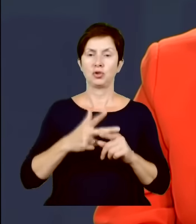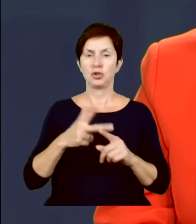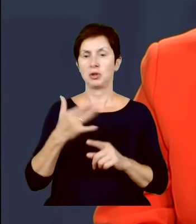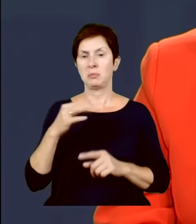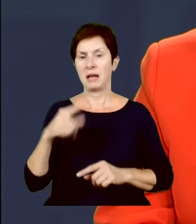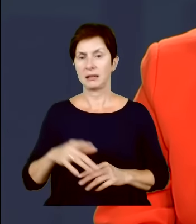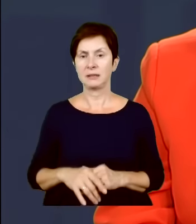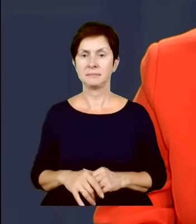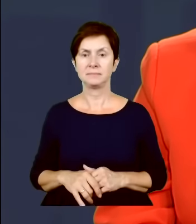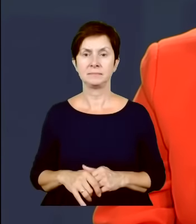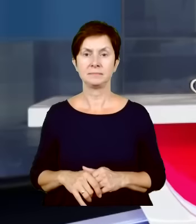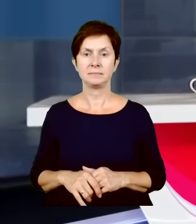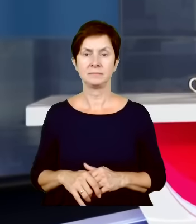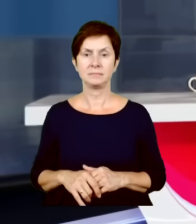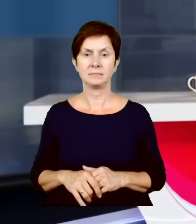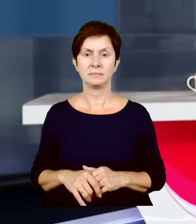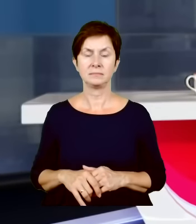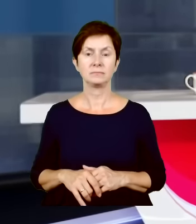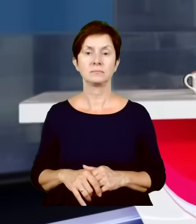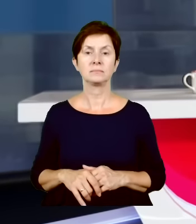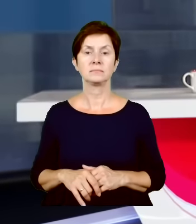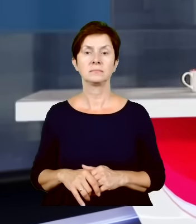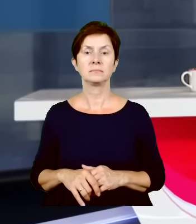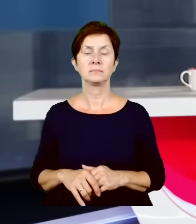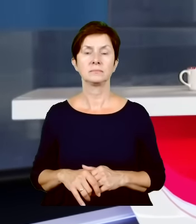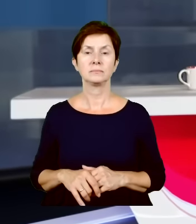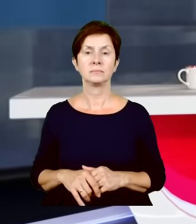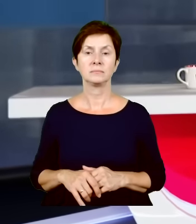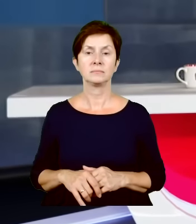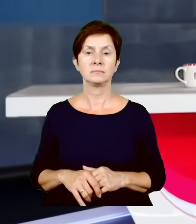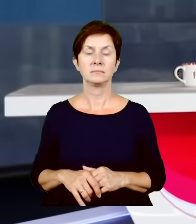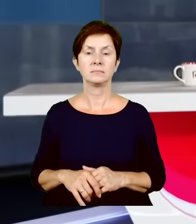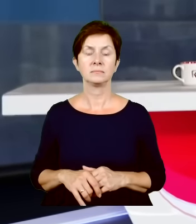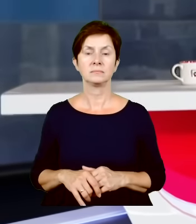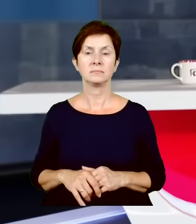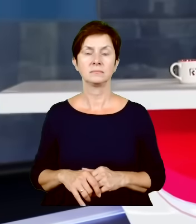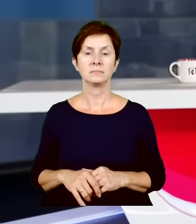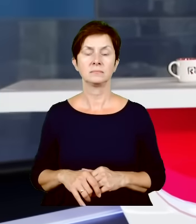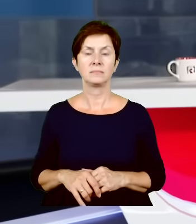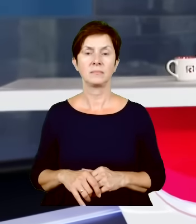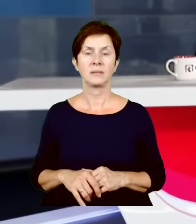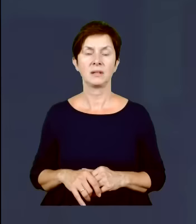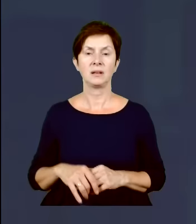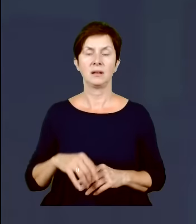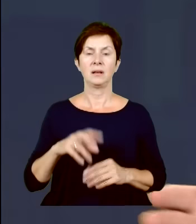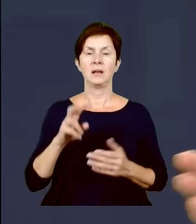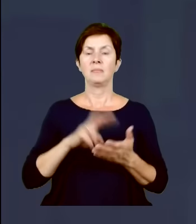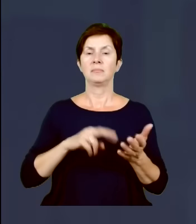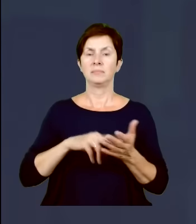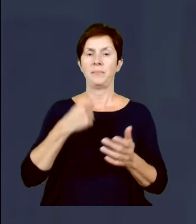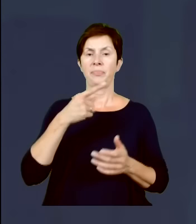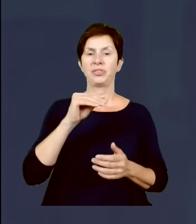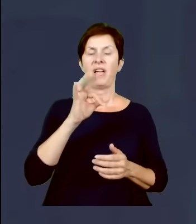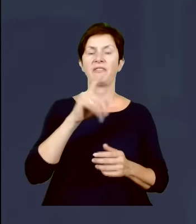założony Co oznacza że te te współczynniki które powiedziałem czyli deficyt k tą stratę